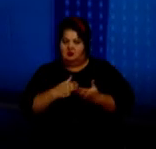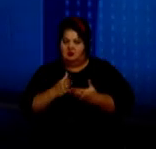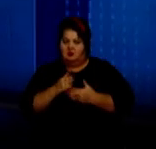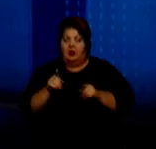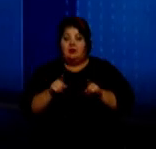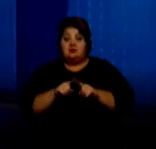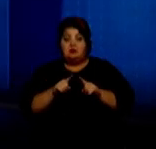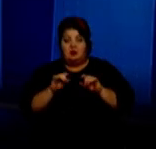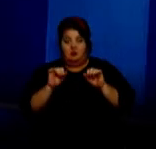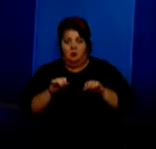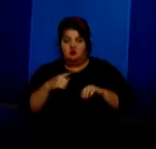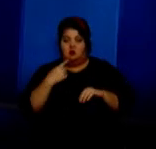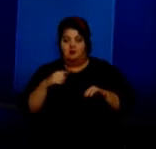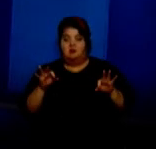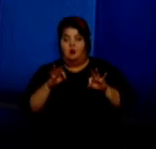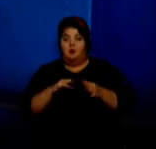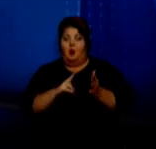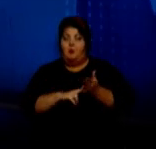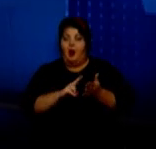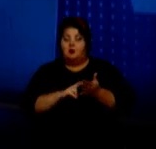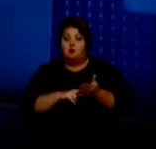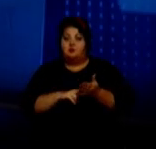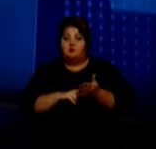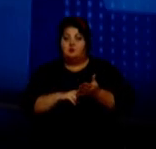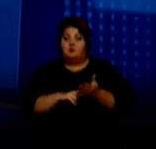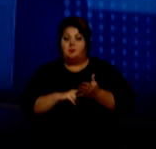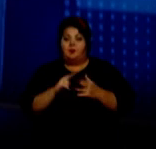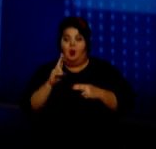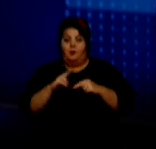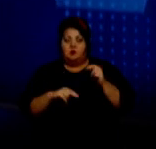можна говорити і про марку будівельного розчину.